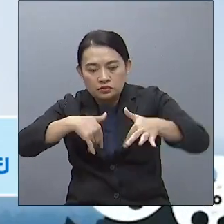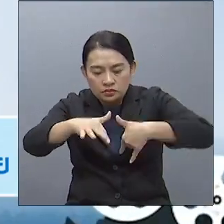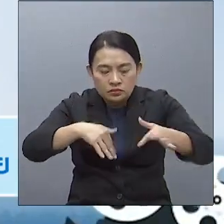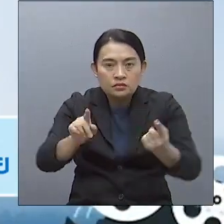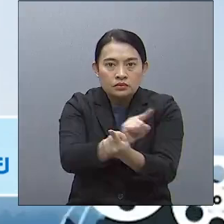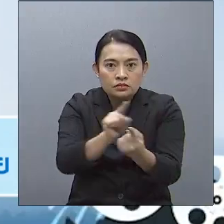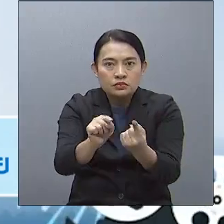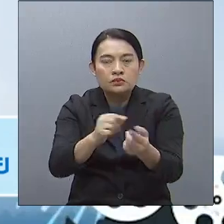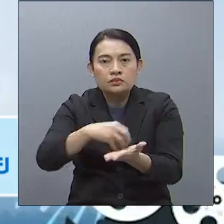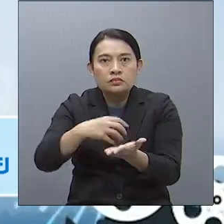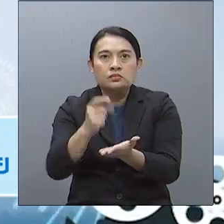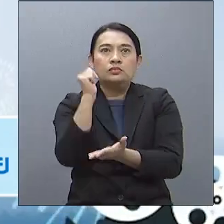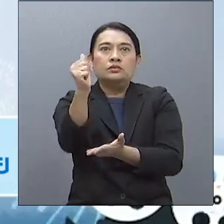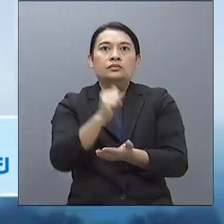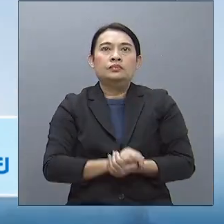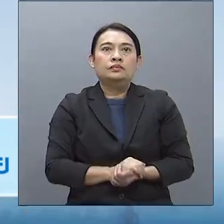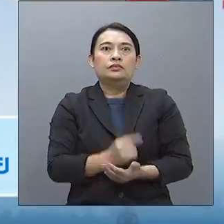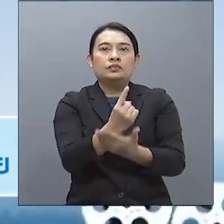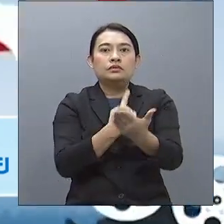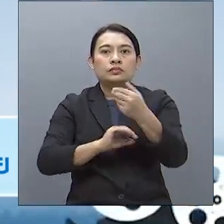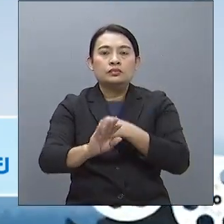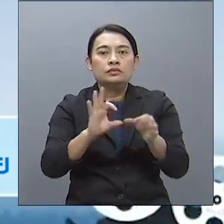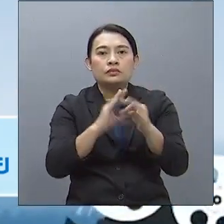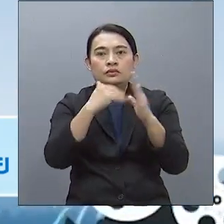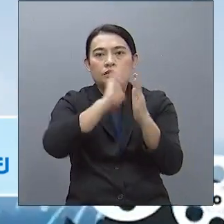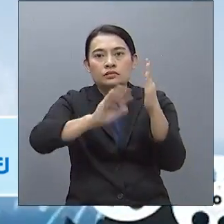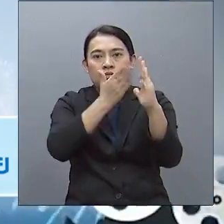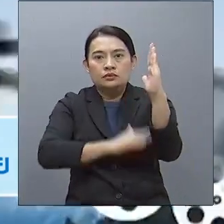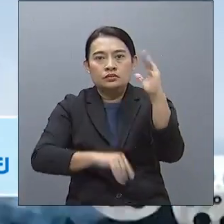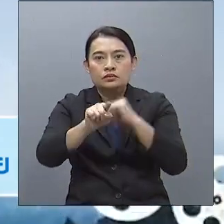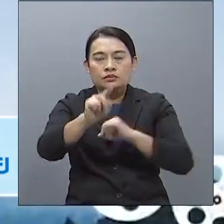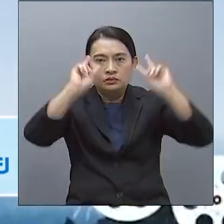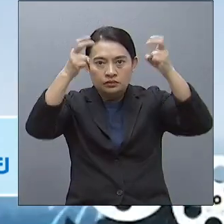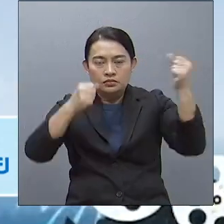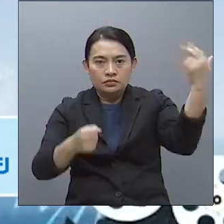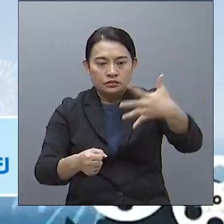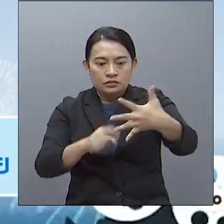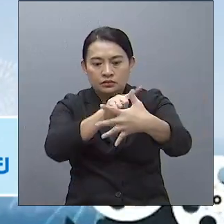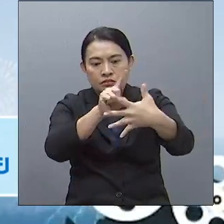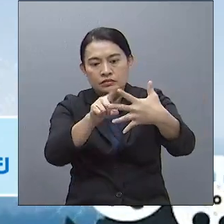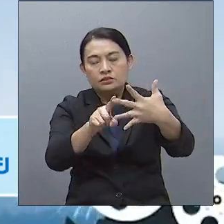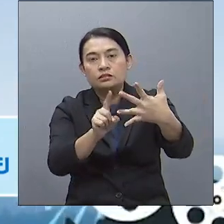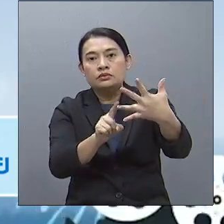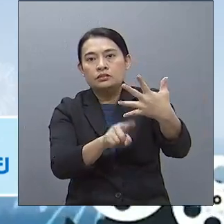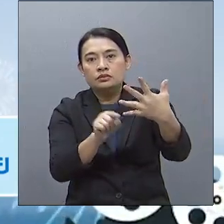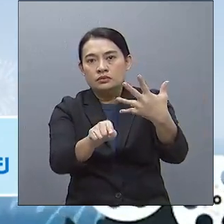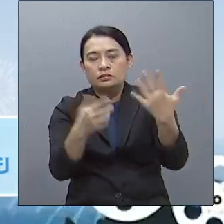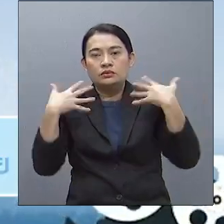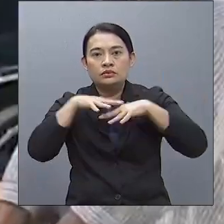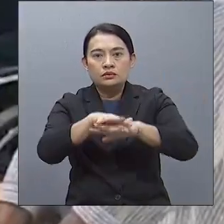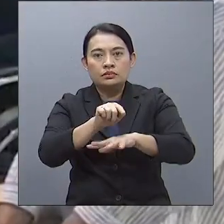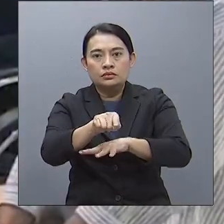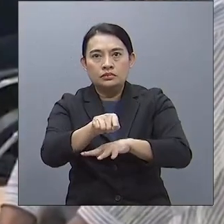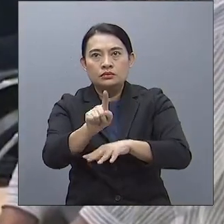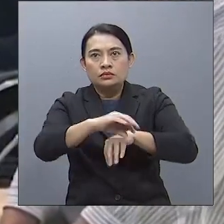ได้อย่างมีประสิทธิภาพเสมือนเป็นตัวแทนแต่ละภูมิภาคทั้งหมด5เรื่องด้วยกันครับ ซึ่งซีรีส์ทั้ง5เรื่องนี้มีการประสานความร่วมมือกับ